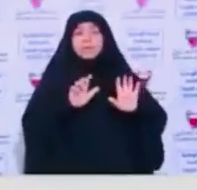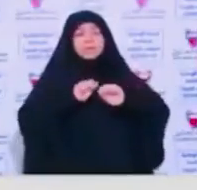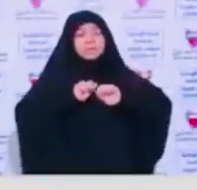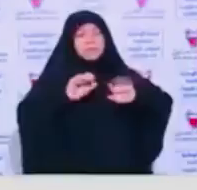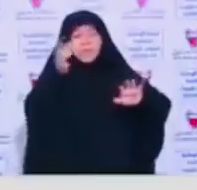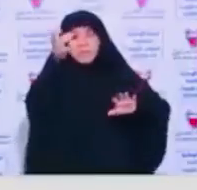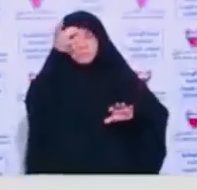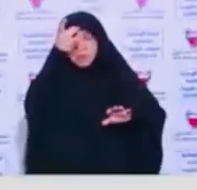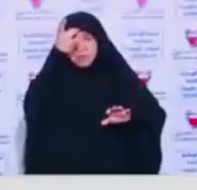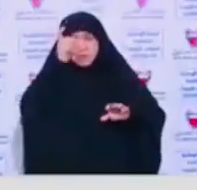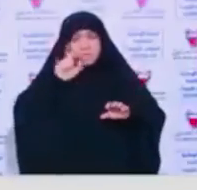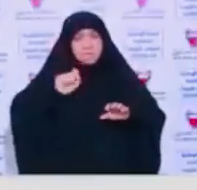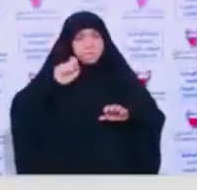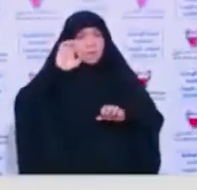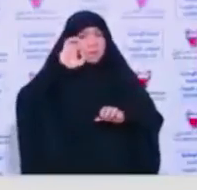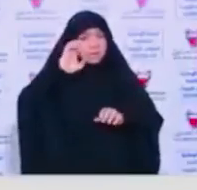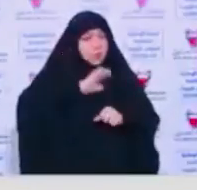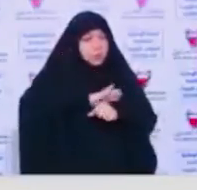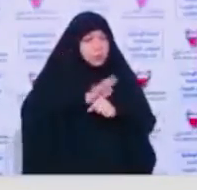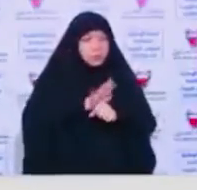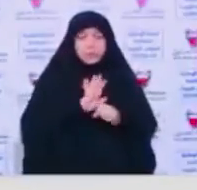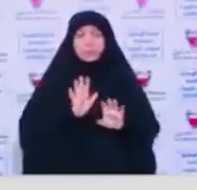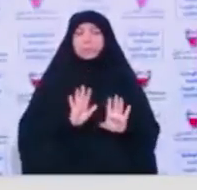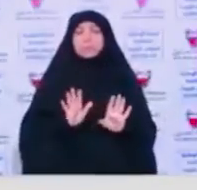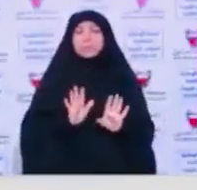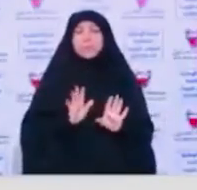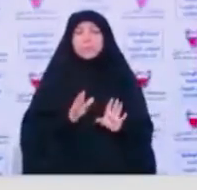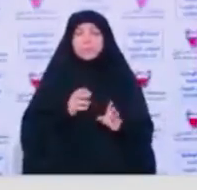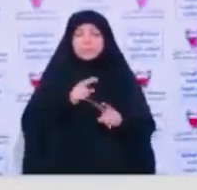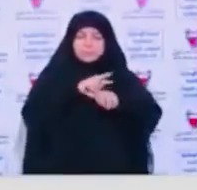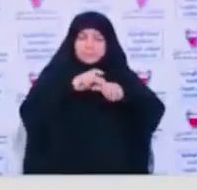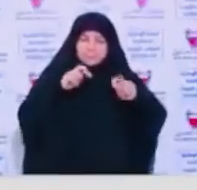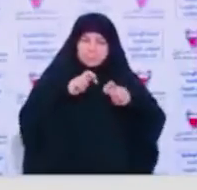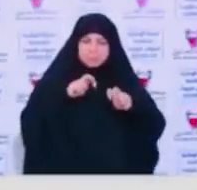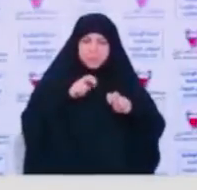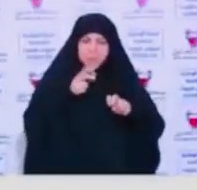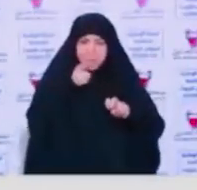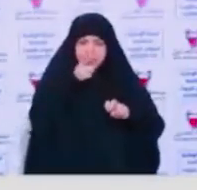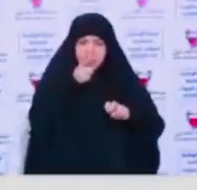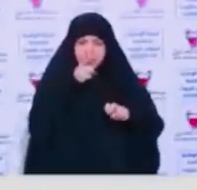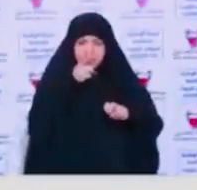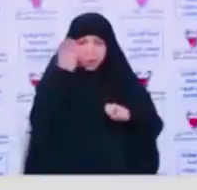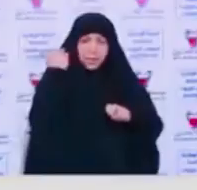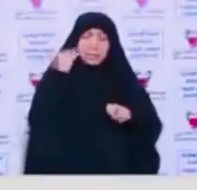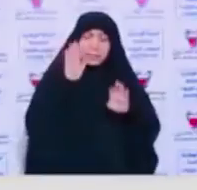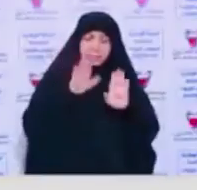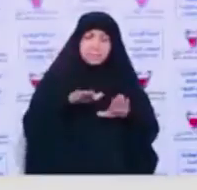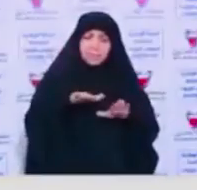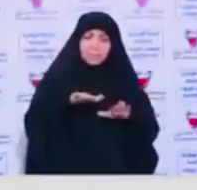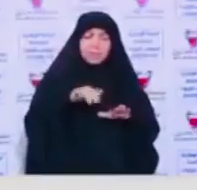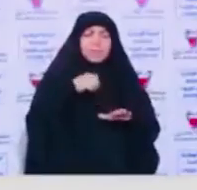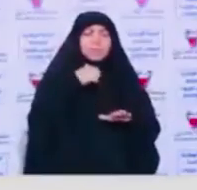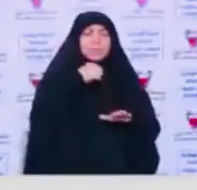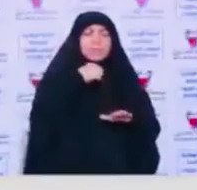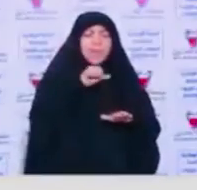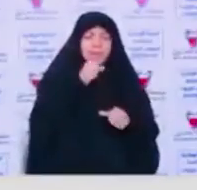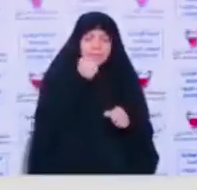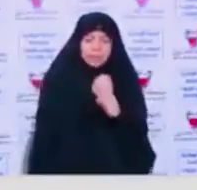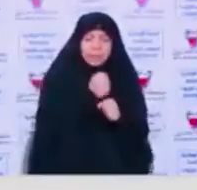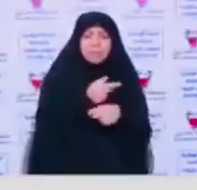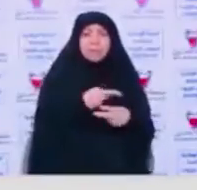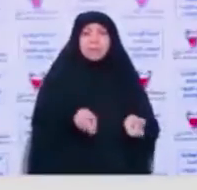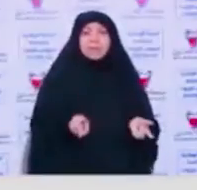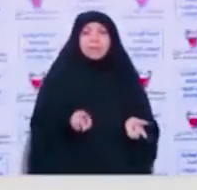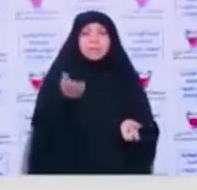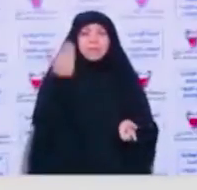الله استخدام الجهاز التنفسي. هل هذه دراسة جديدة؟ لا، هذا دراسة احنا تكلمنا طبقت على تجارب أخرى